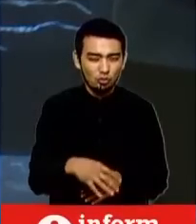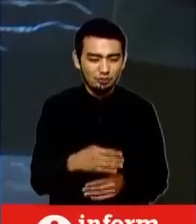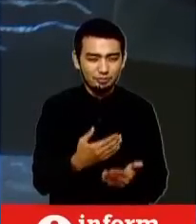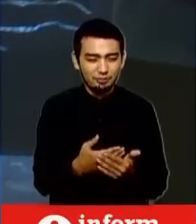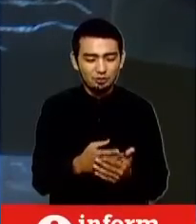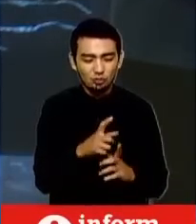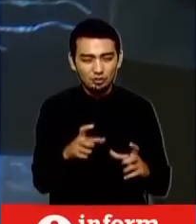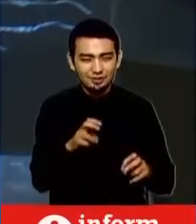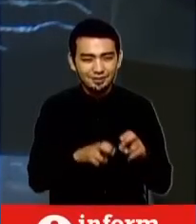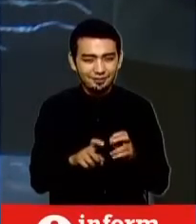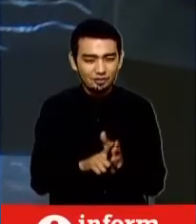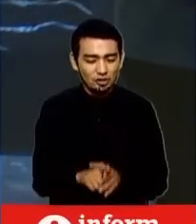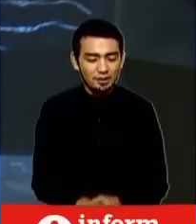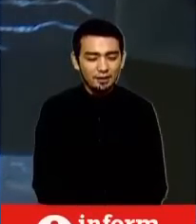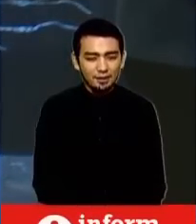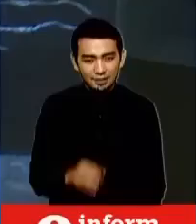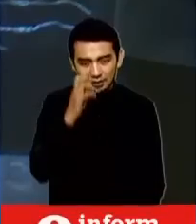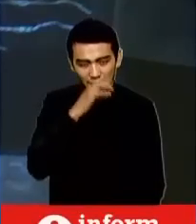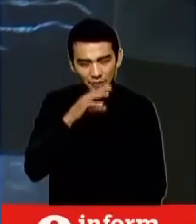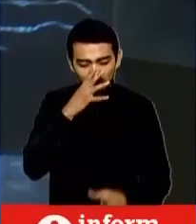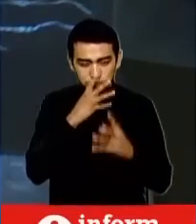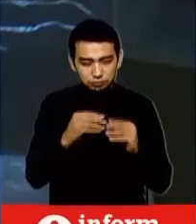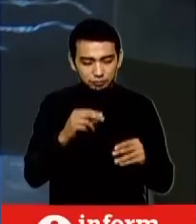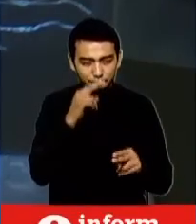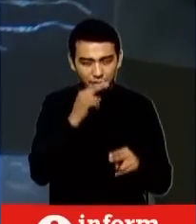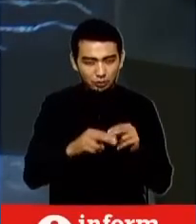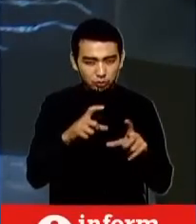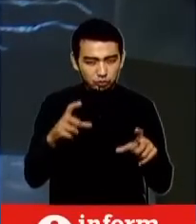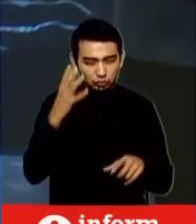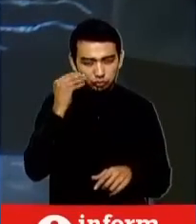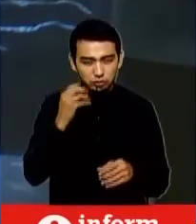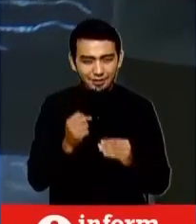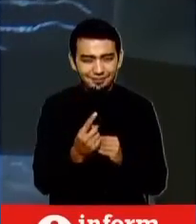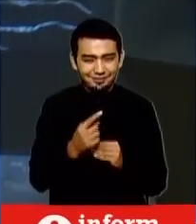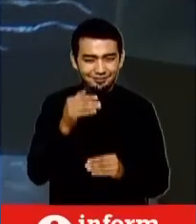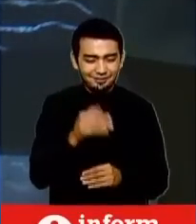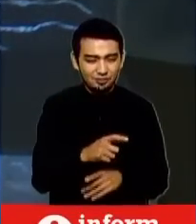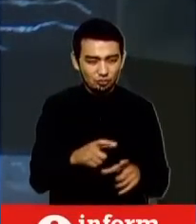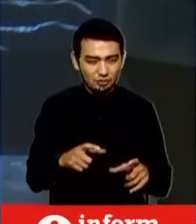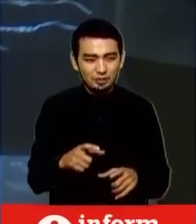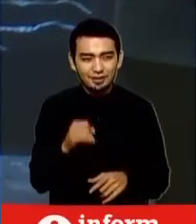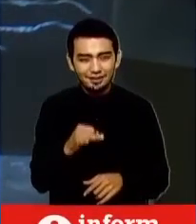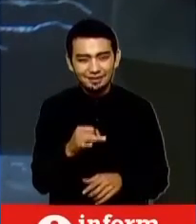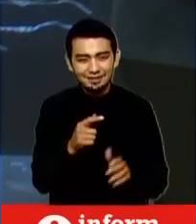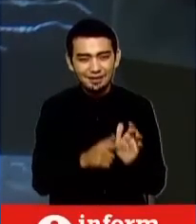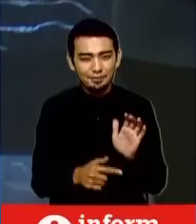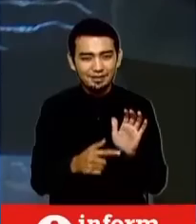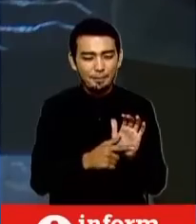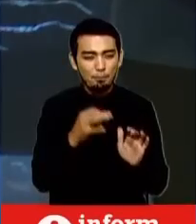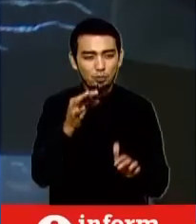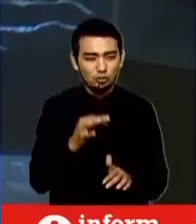жарияланған. Жалпы елімізде іссіз жоғалып кеткен азаматтардың саны 11 мыңға жуықтаған. Олардың